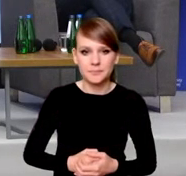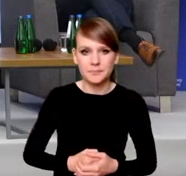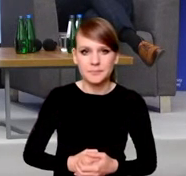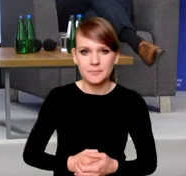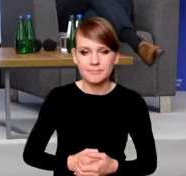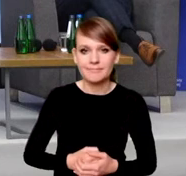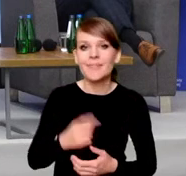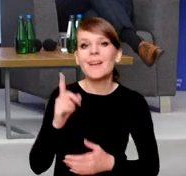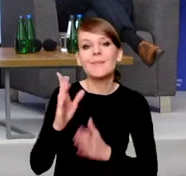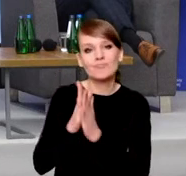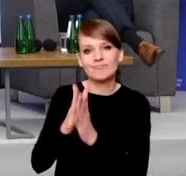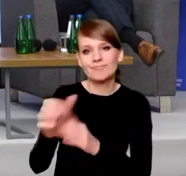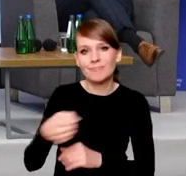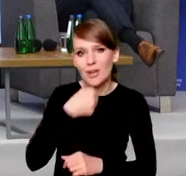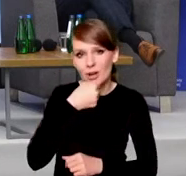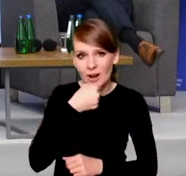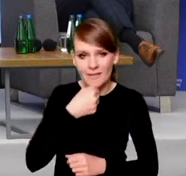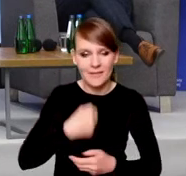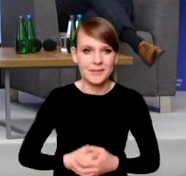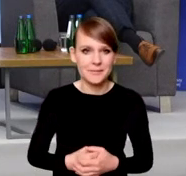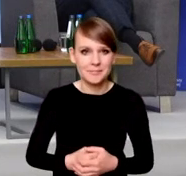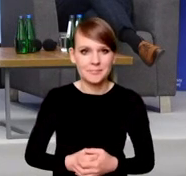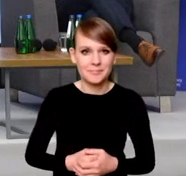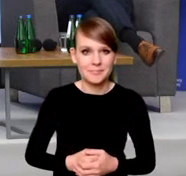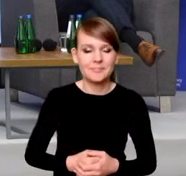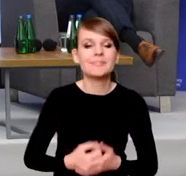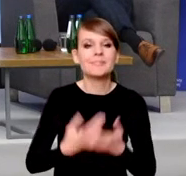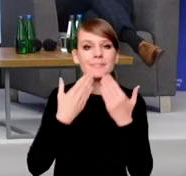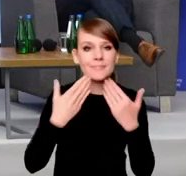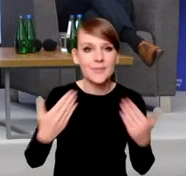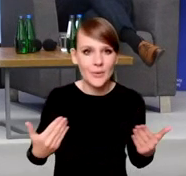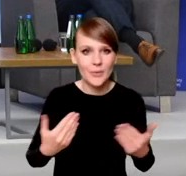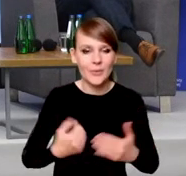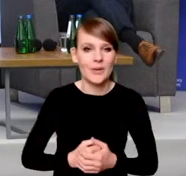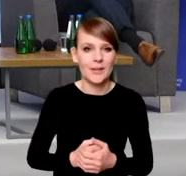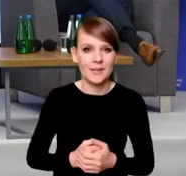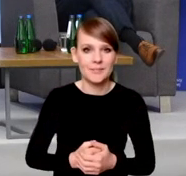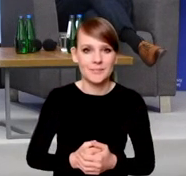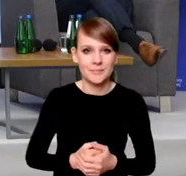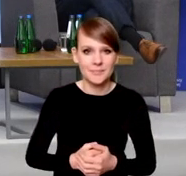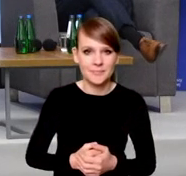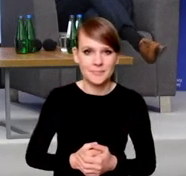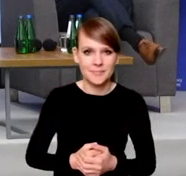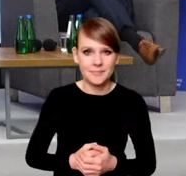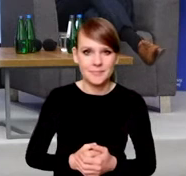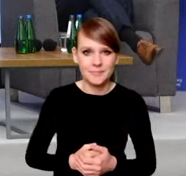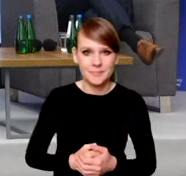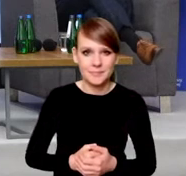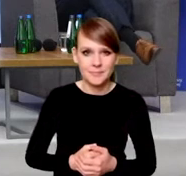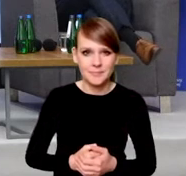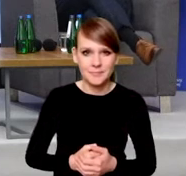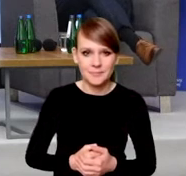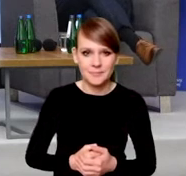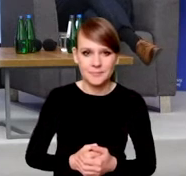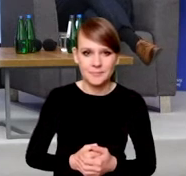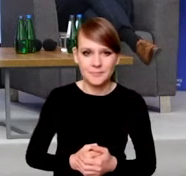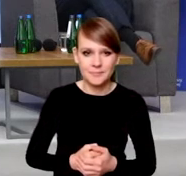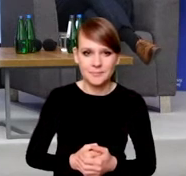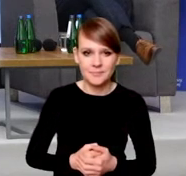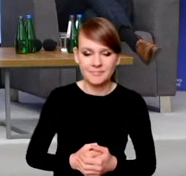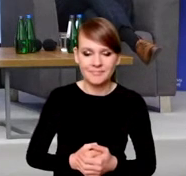mikrofon koniecznie. Tak. Dobrze. Dziękuję bardzo za głos. Myśmy się nie umawiali, ale